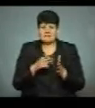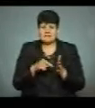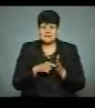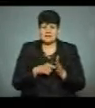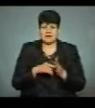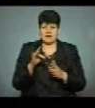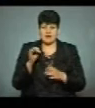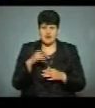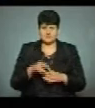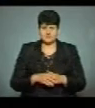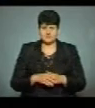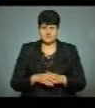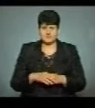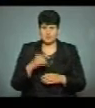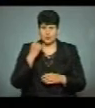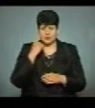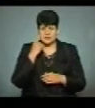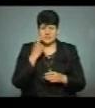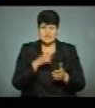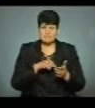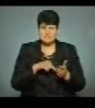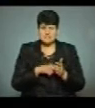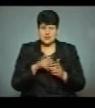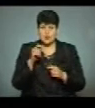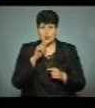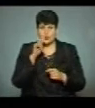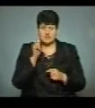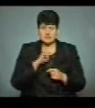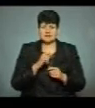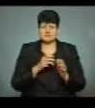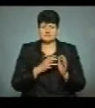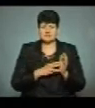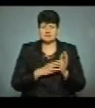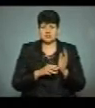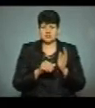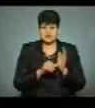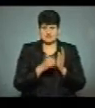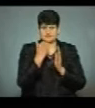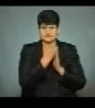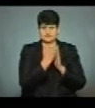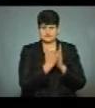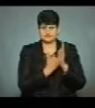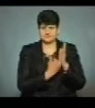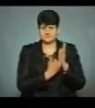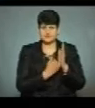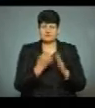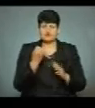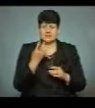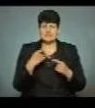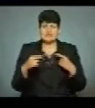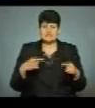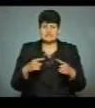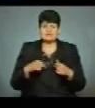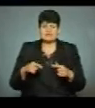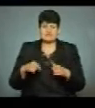14 сферах. Оцінює міста України за 86 індикаторами у 14 різних